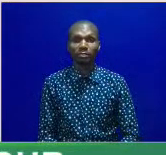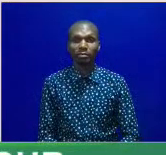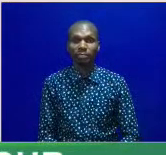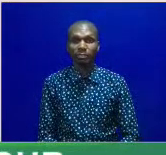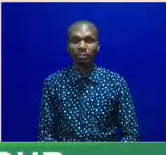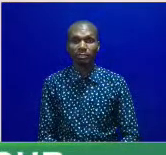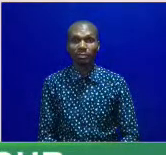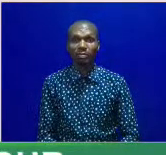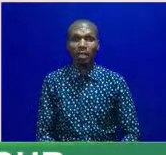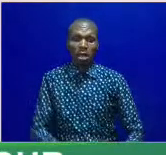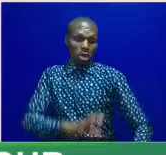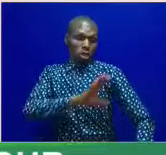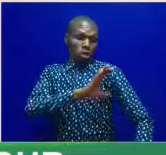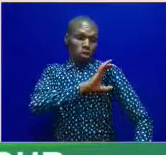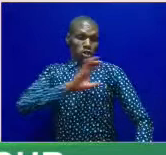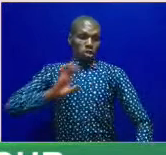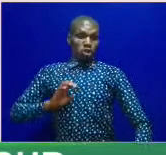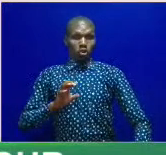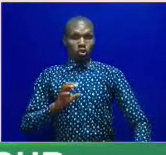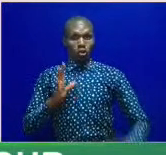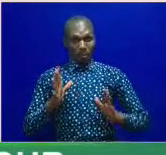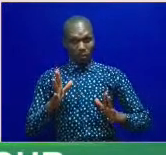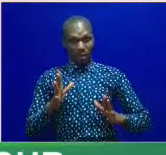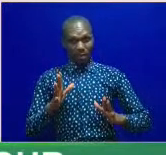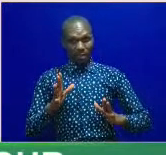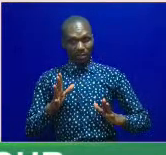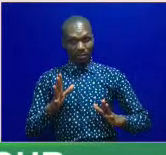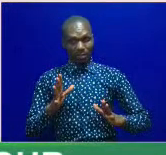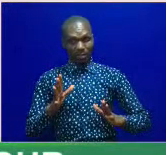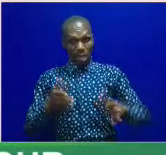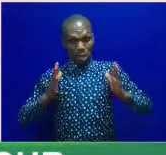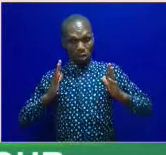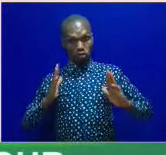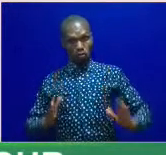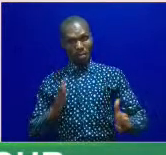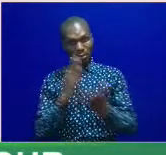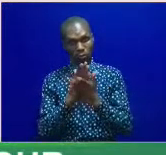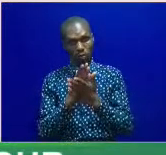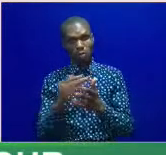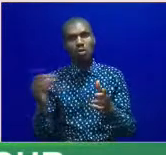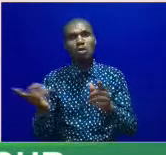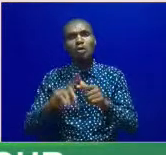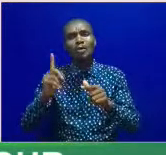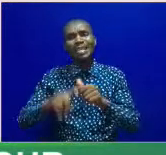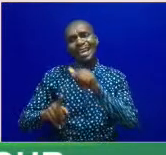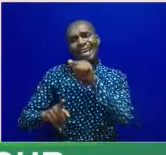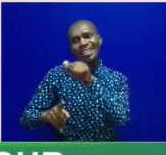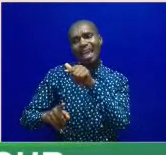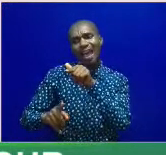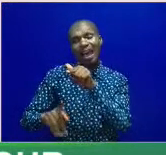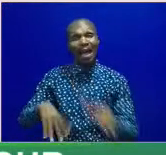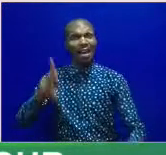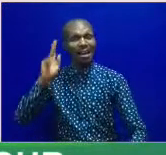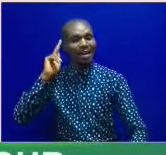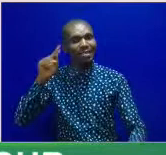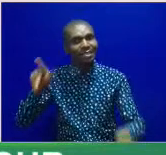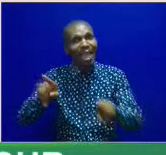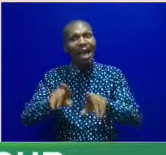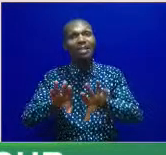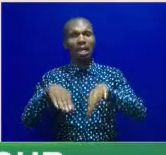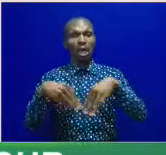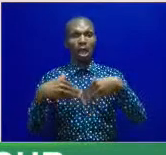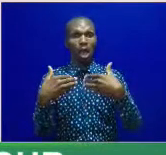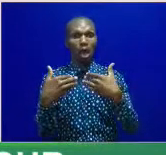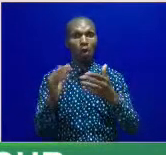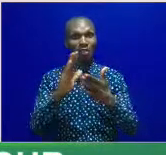Aba komishona abe kiombege kwegerera obwene bwanyumwanya abantu ni gobare ase orogongo rwa gusi. Unenchira yemo